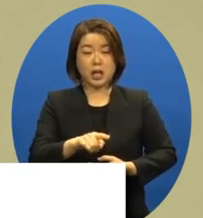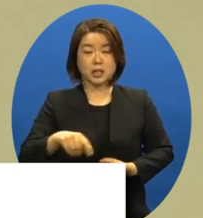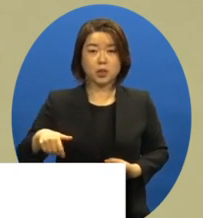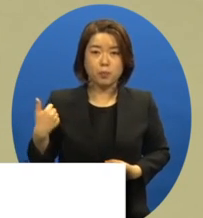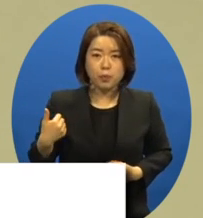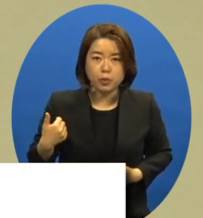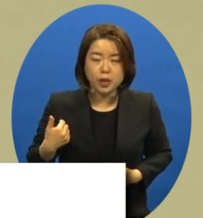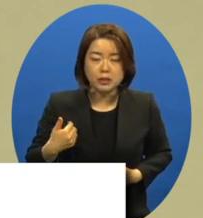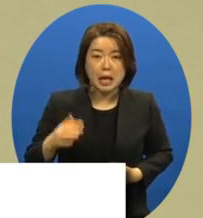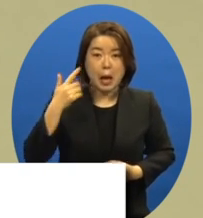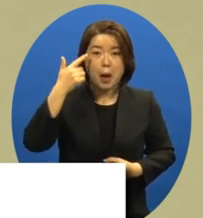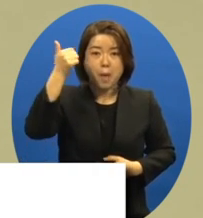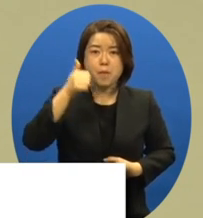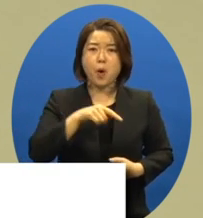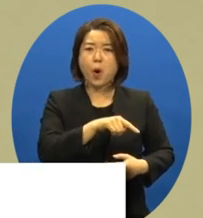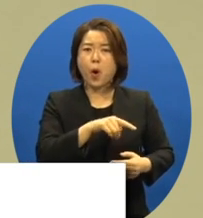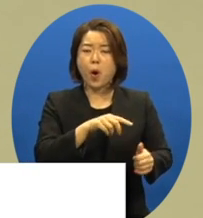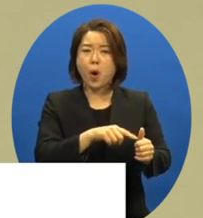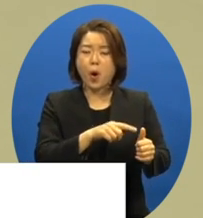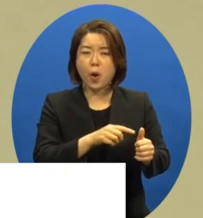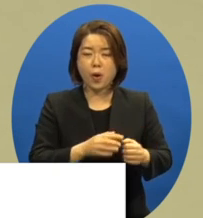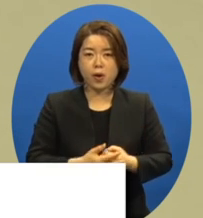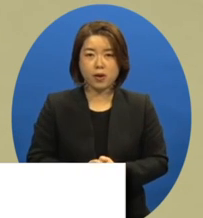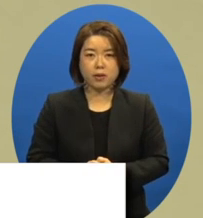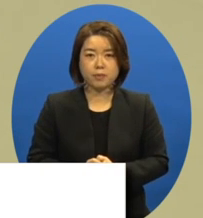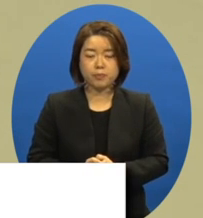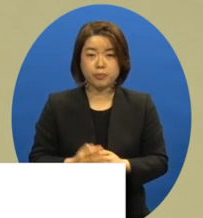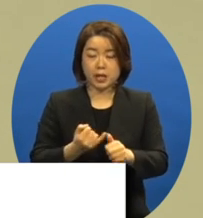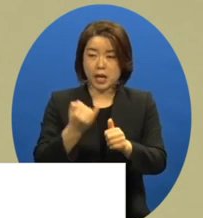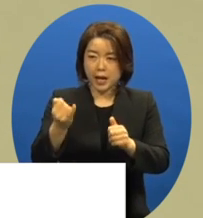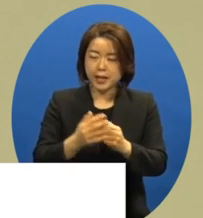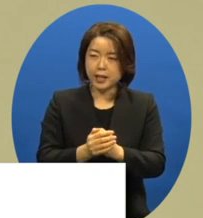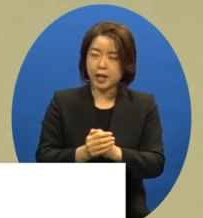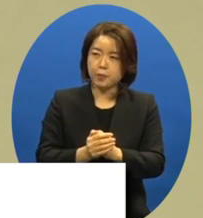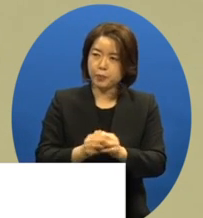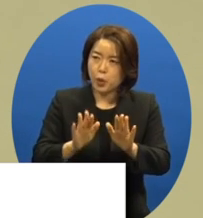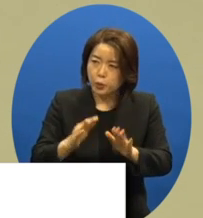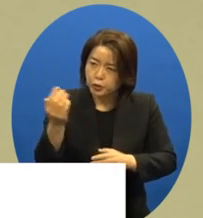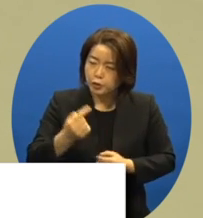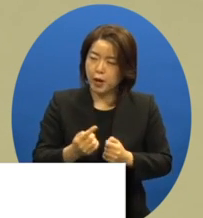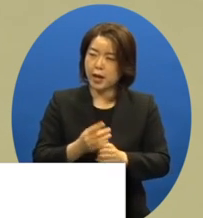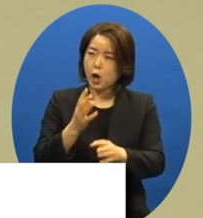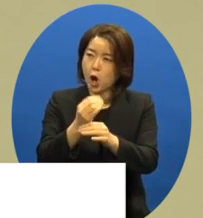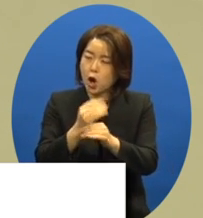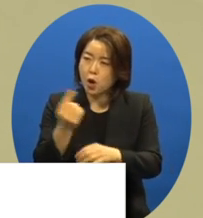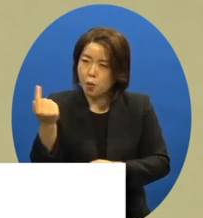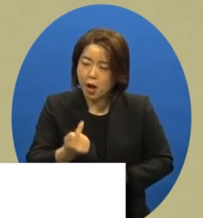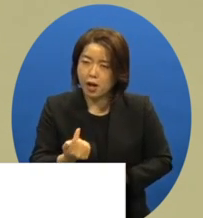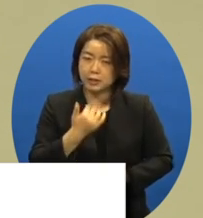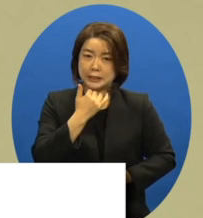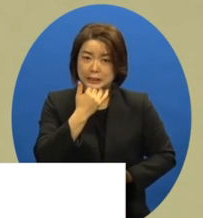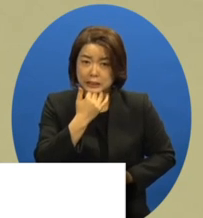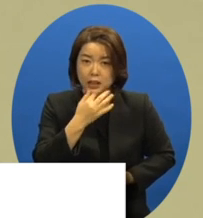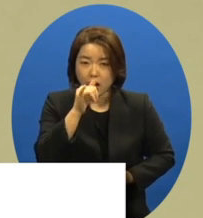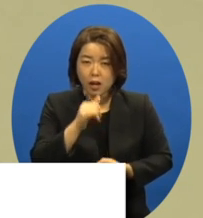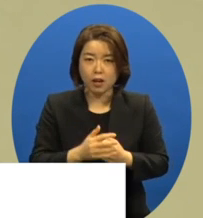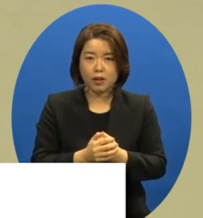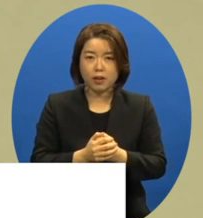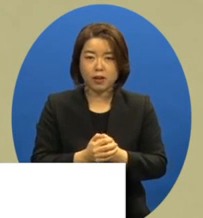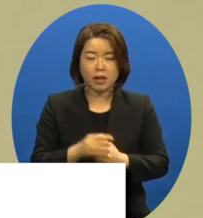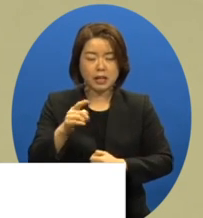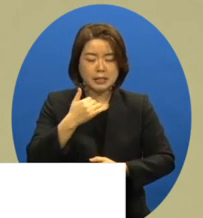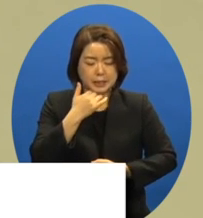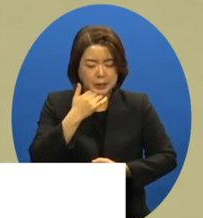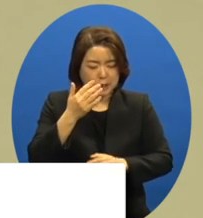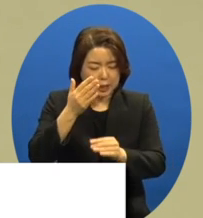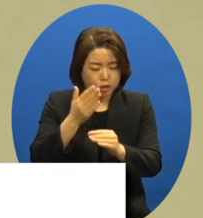못하는 범브란트 목사님은 아내가 이제 나올까 저제 나올까 기다리고 있는데 방송이